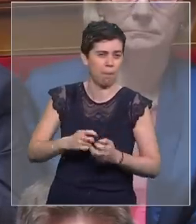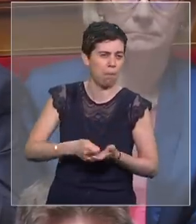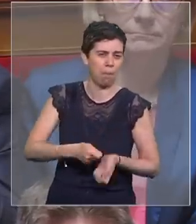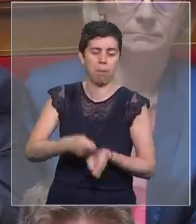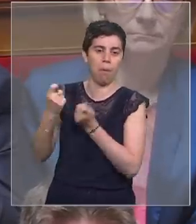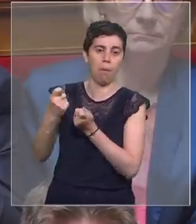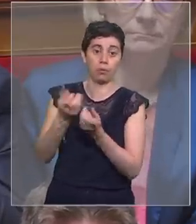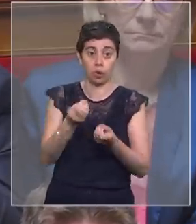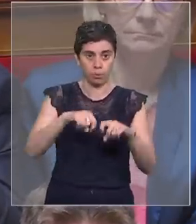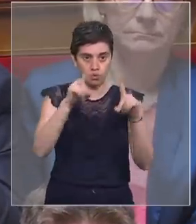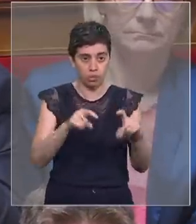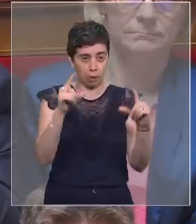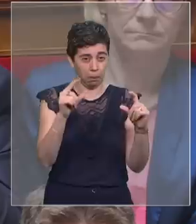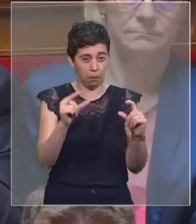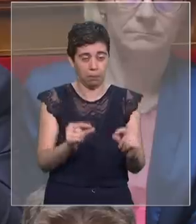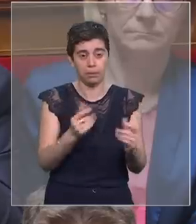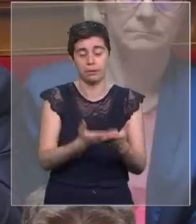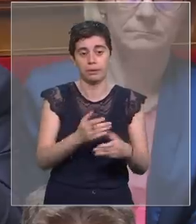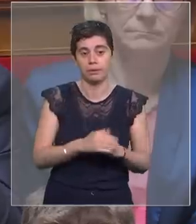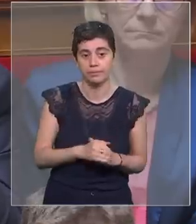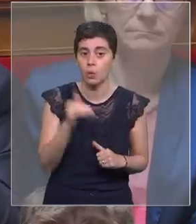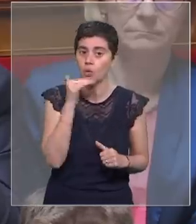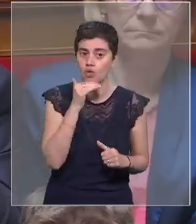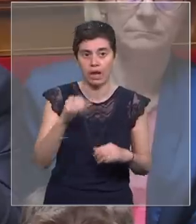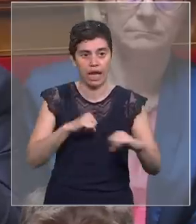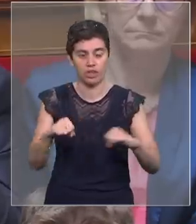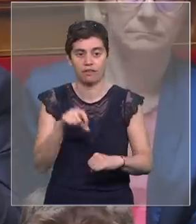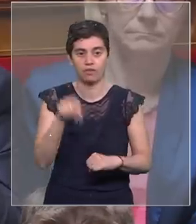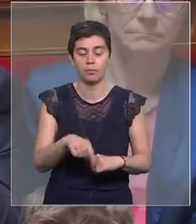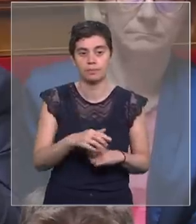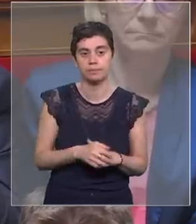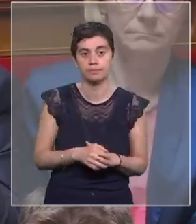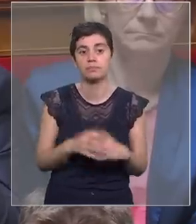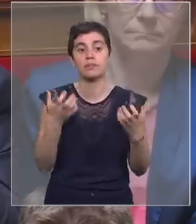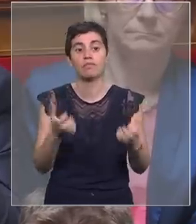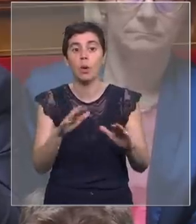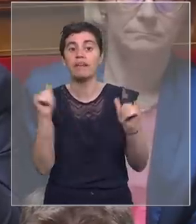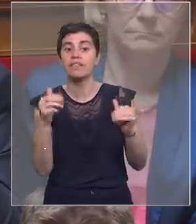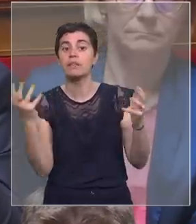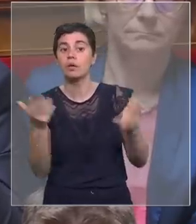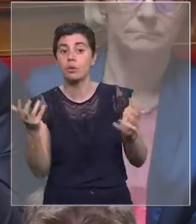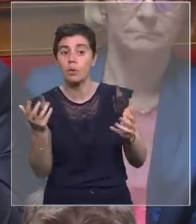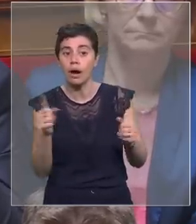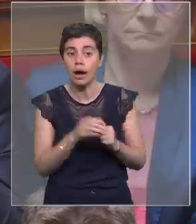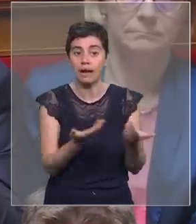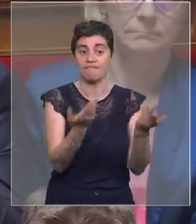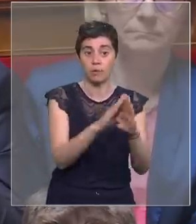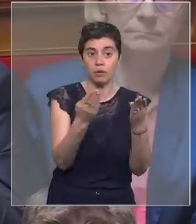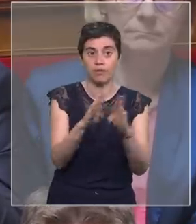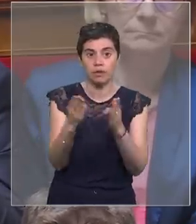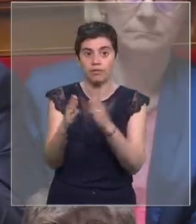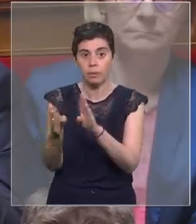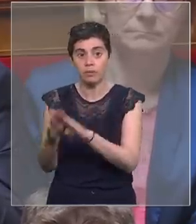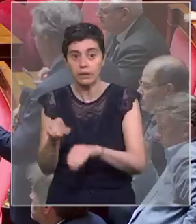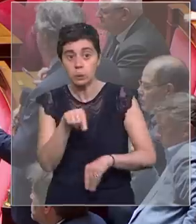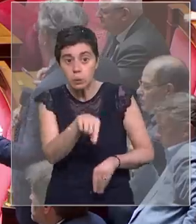encore leur budget. Monsieur le ministre, il y a urgence à agir. Et si on veut éviter la multiplication des fermetures de lits, ou